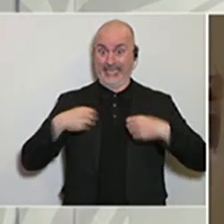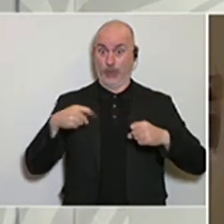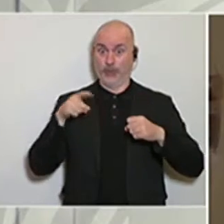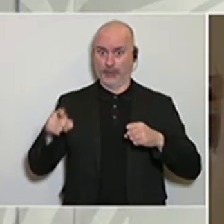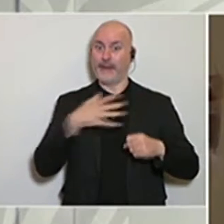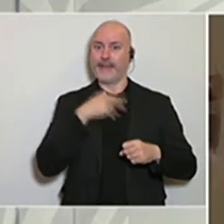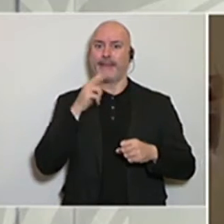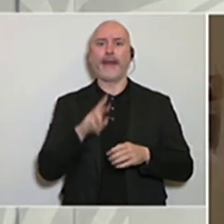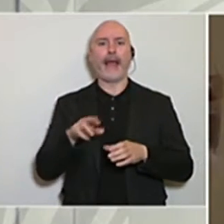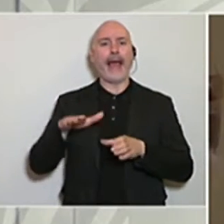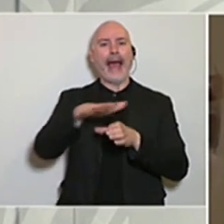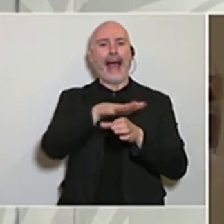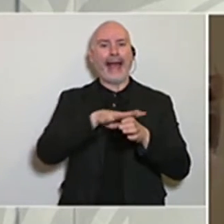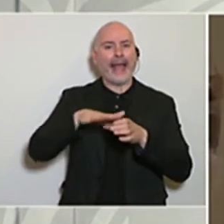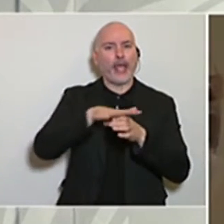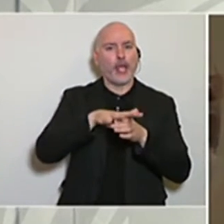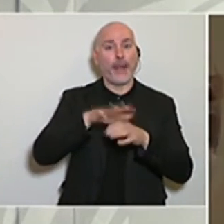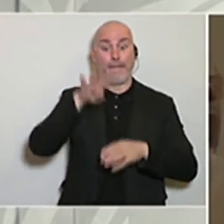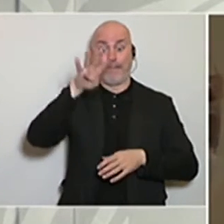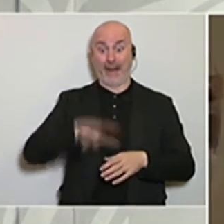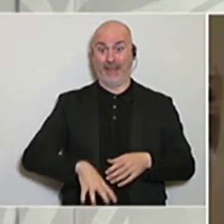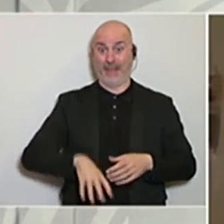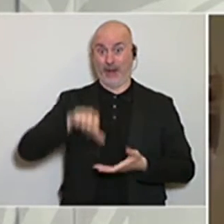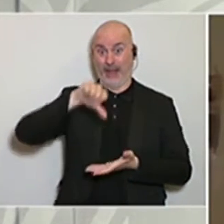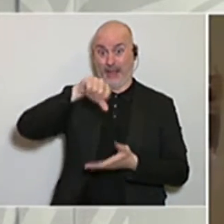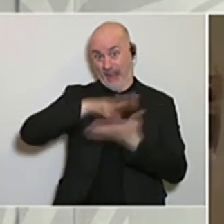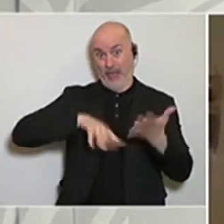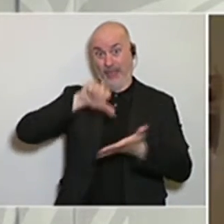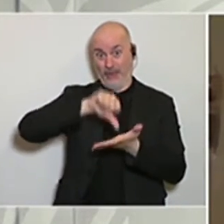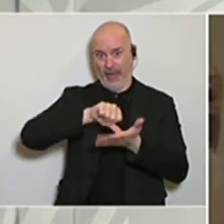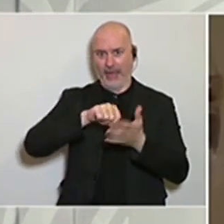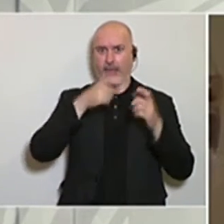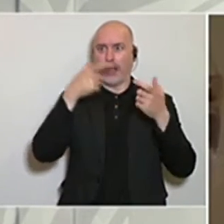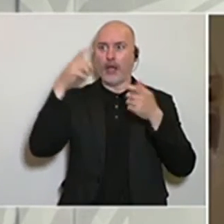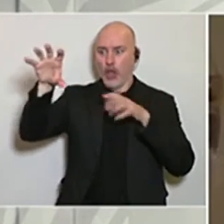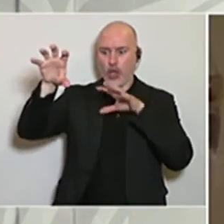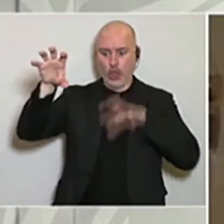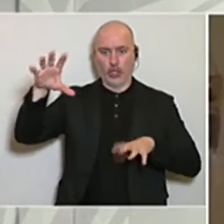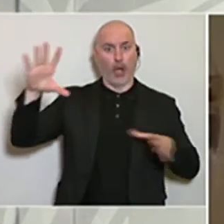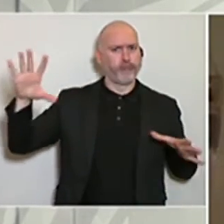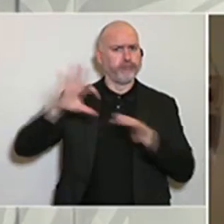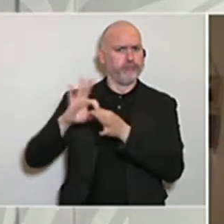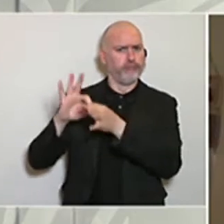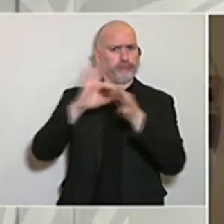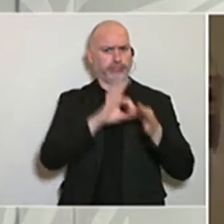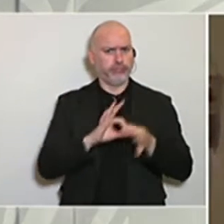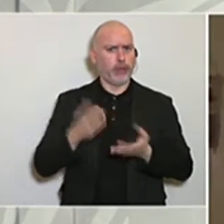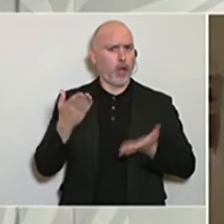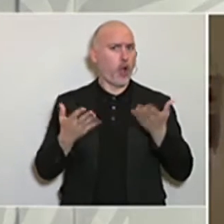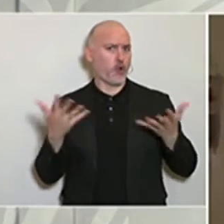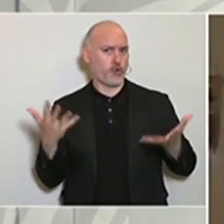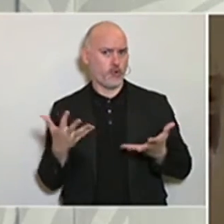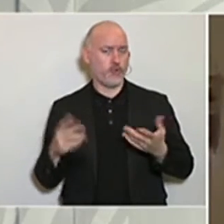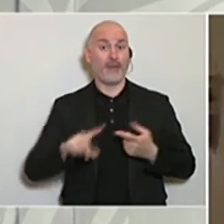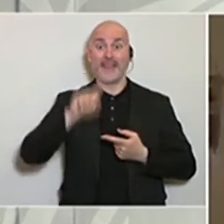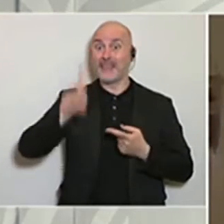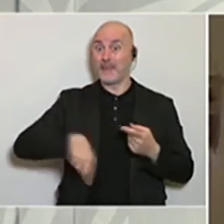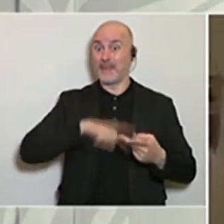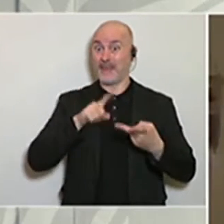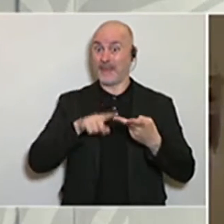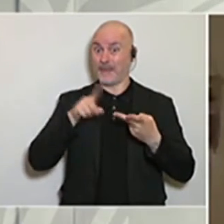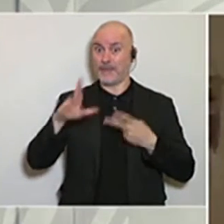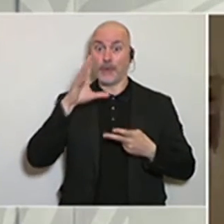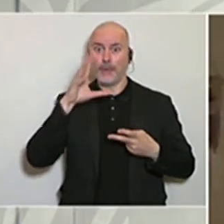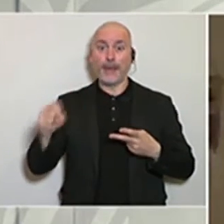las regiones de Barcelona Ciudad y sus dos áreas metropolitanas? Eso por un lado. Y por el otro, ¿cómo valora el Govern la petición